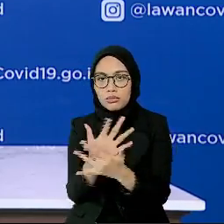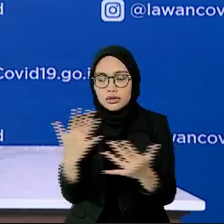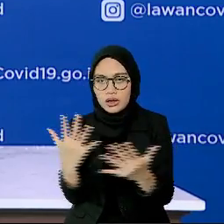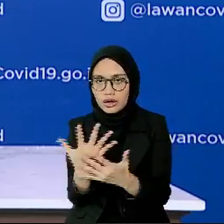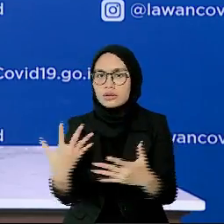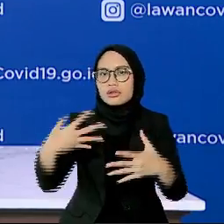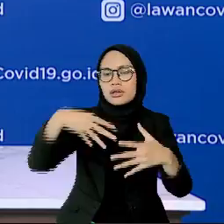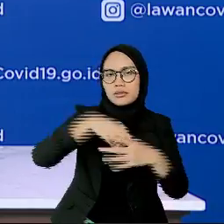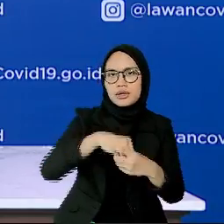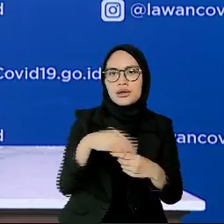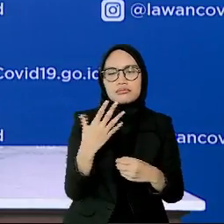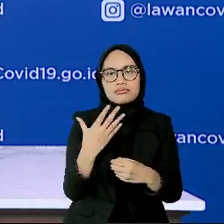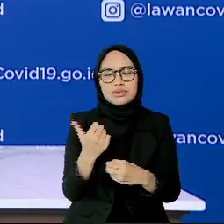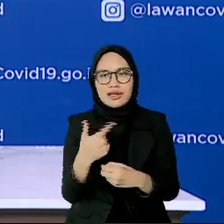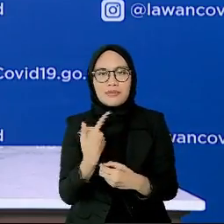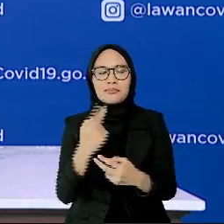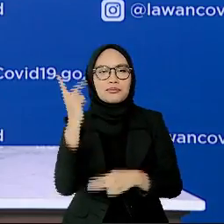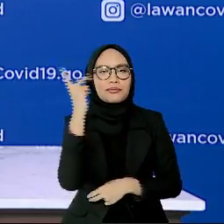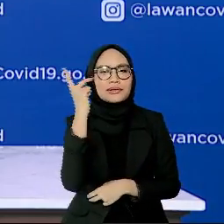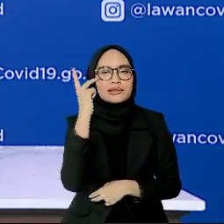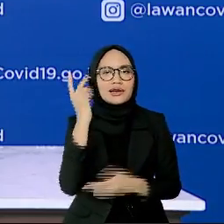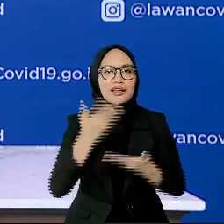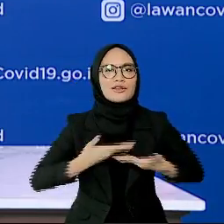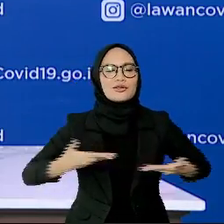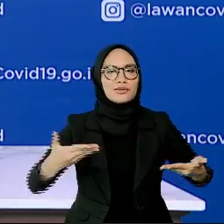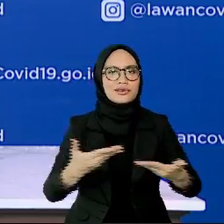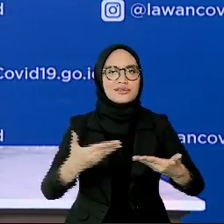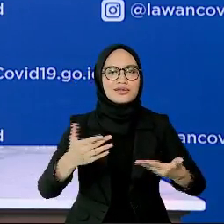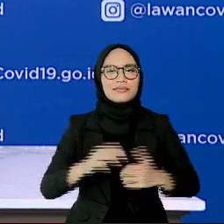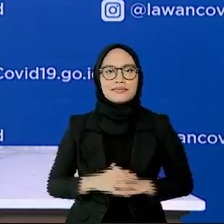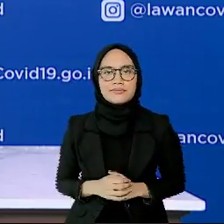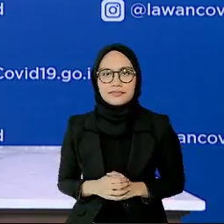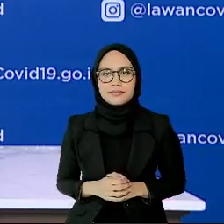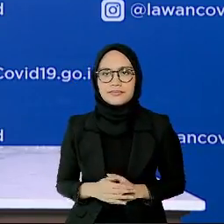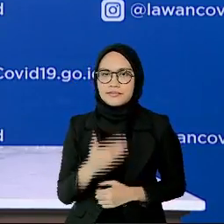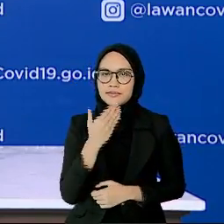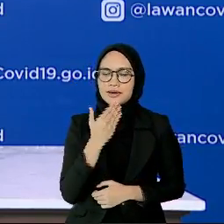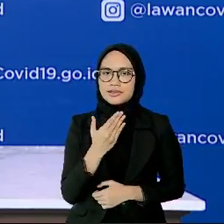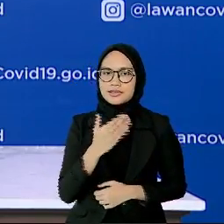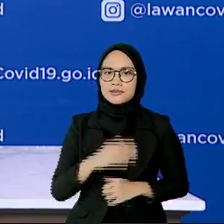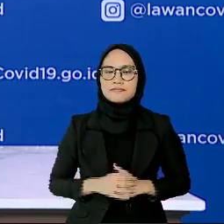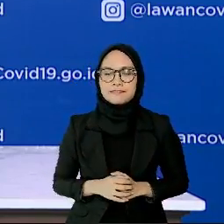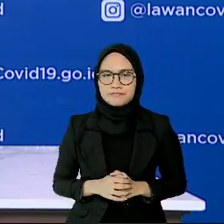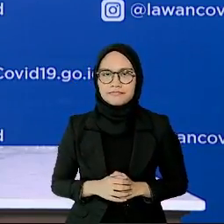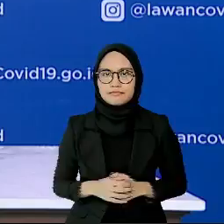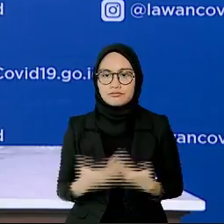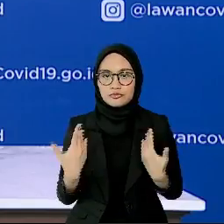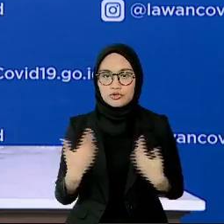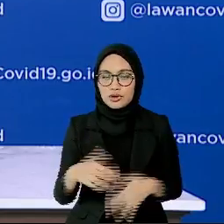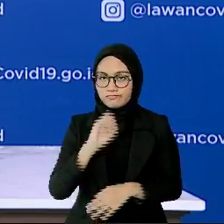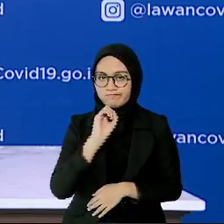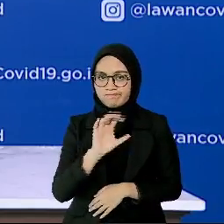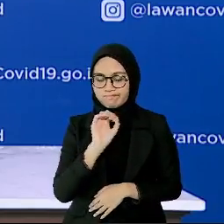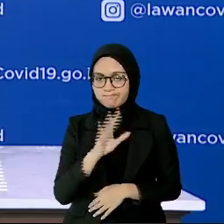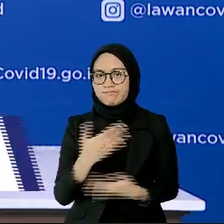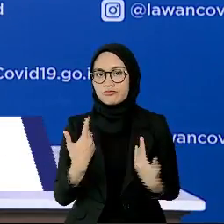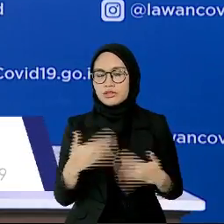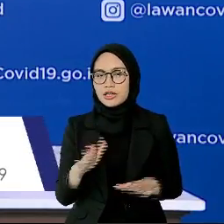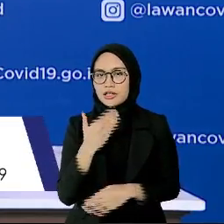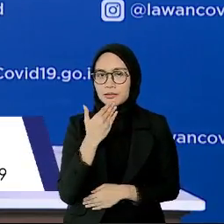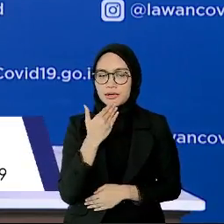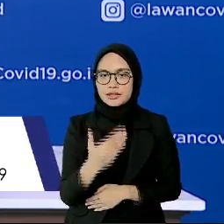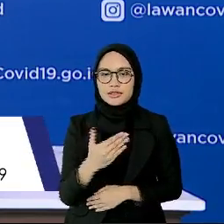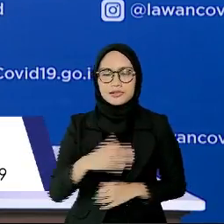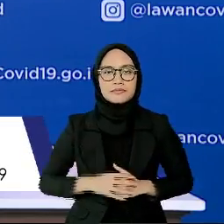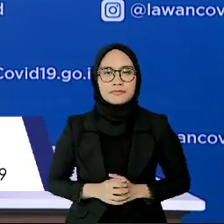mengawal implementasi kebijakan di lapangan. Terima kasih. Dengan demikian, konferensi pers pada sore hari ini selesai. Terima kasih